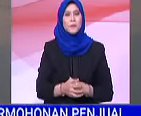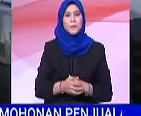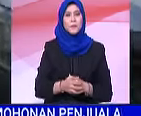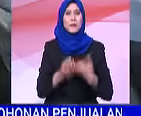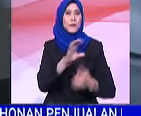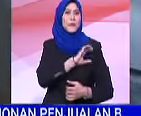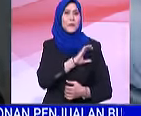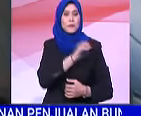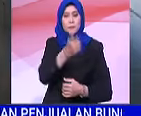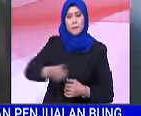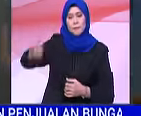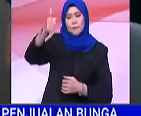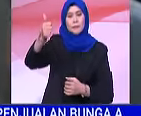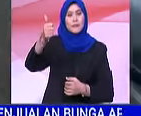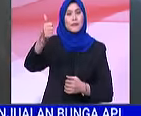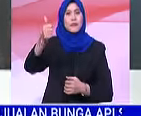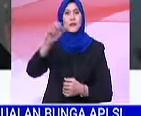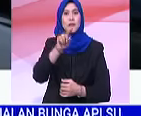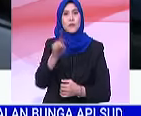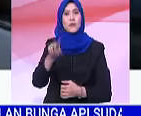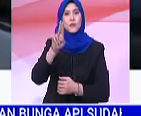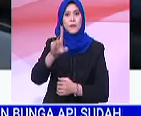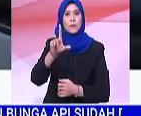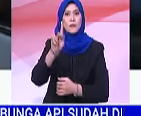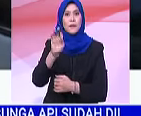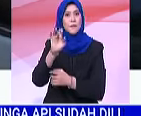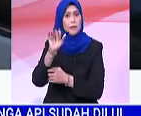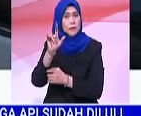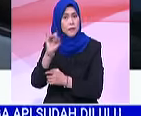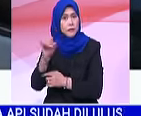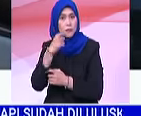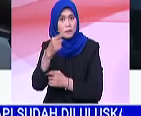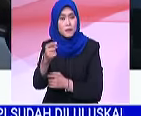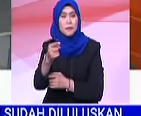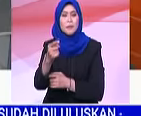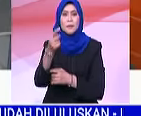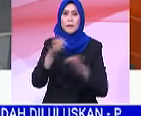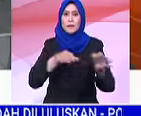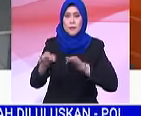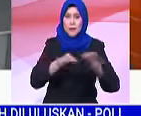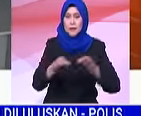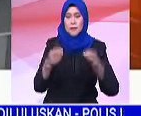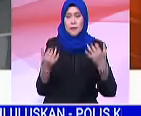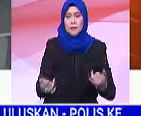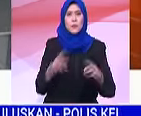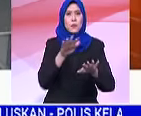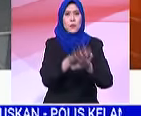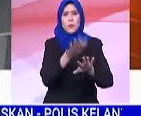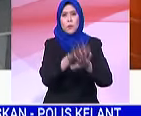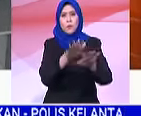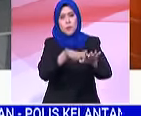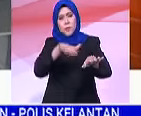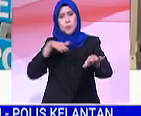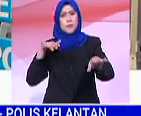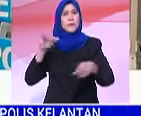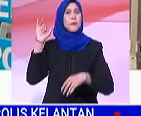Ketua Polis Daerah Bintulu, Superintenden Zulkifli Suhaili, menyatakan demikian bagi menerangkan situasi sesak yang berlaku